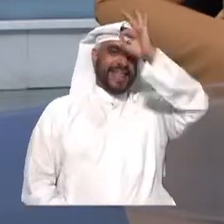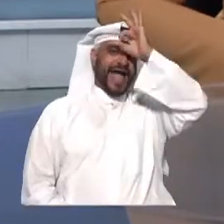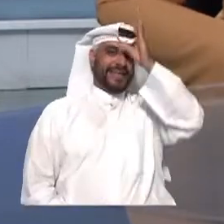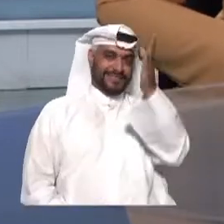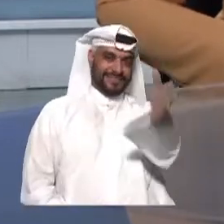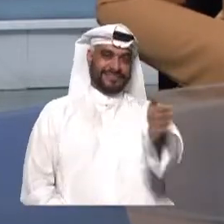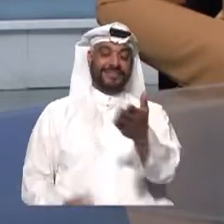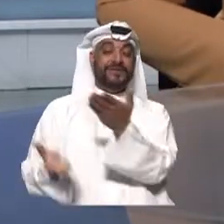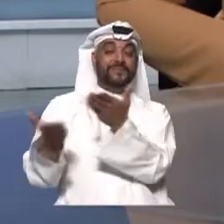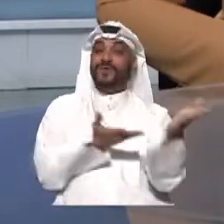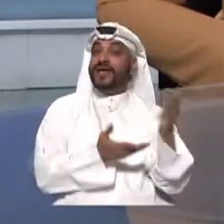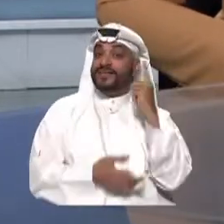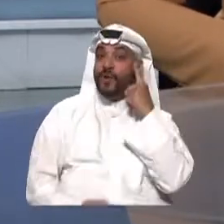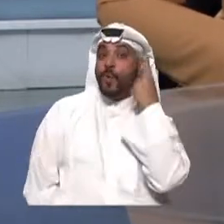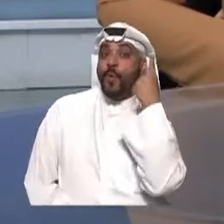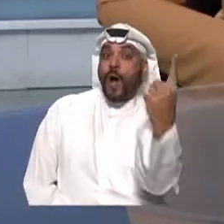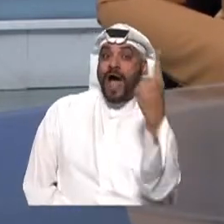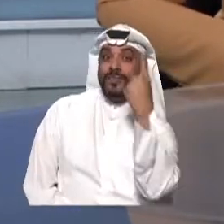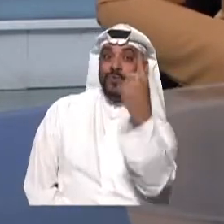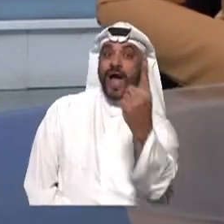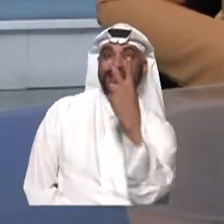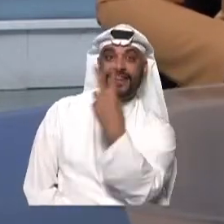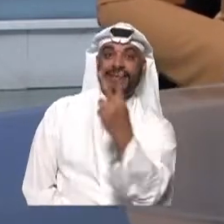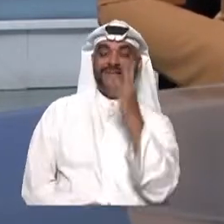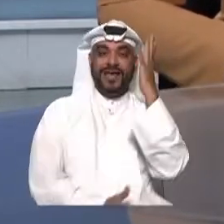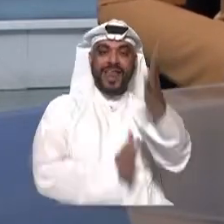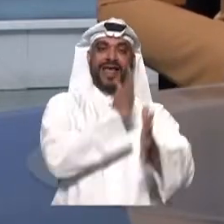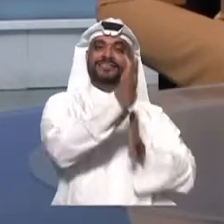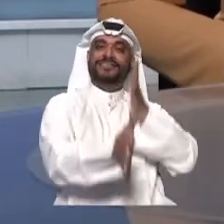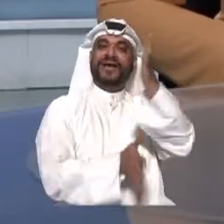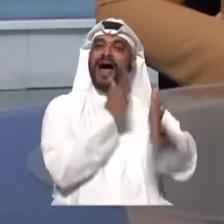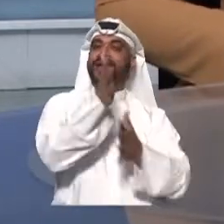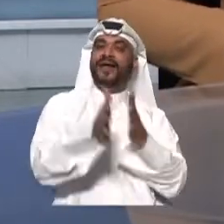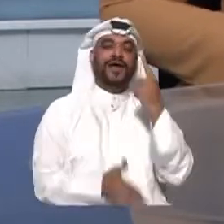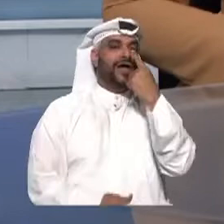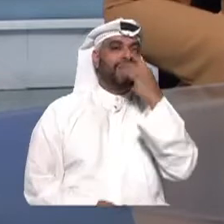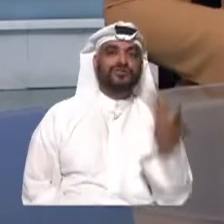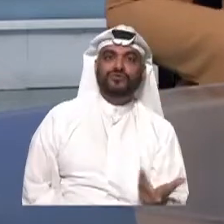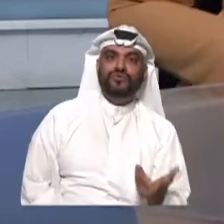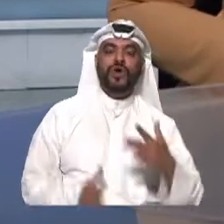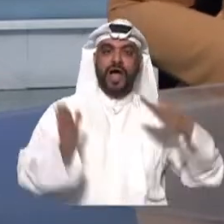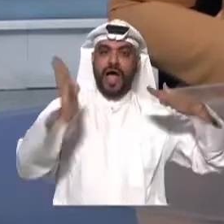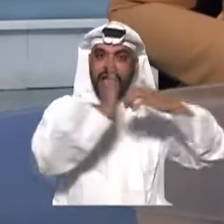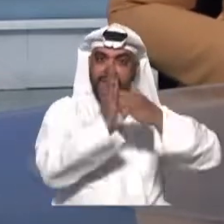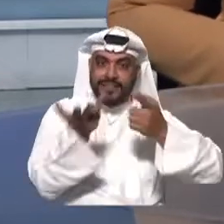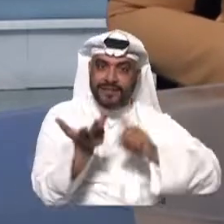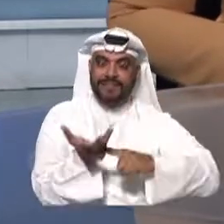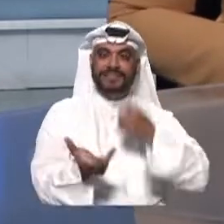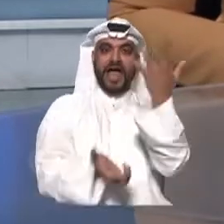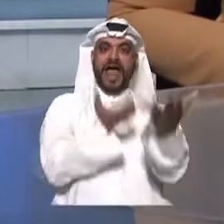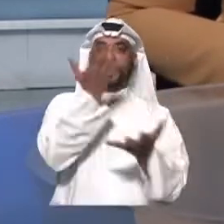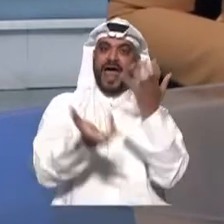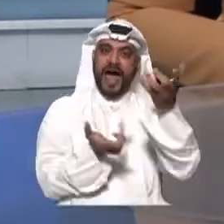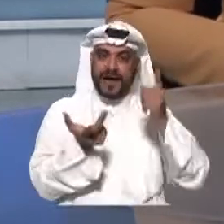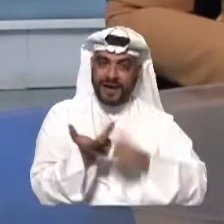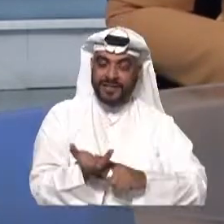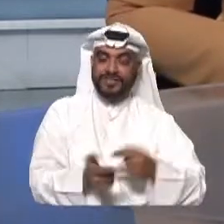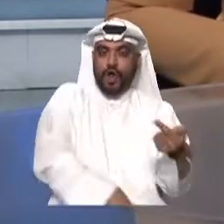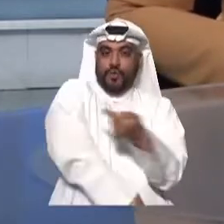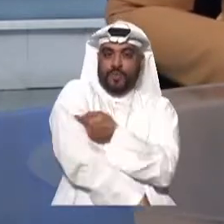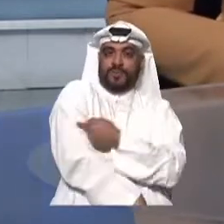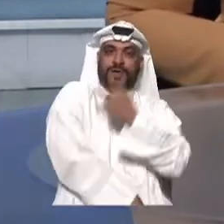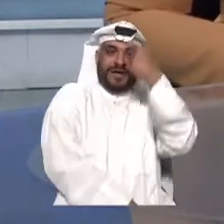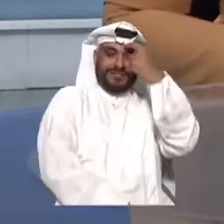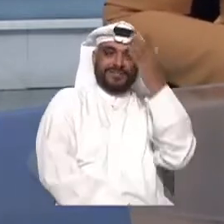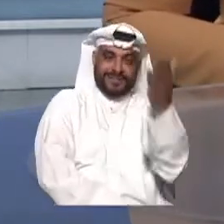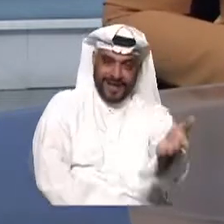استلام المكالمات عن طريق لغة الإشارة، سواء كان البلاغ عن حوادث مرورية أو حرائق أو مشاكل